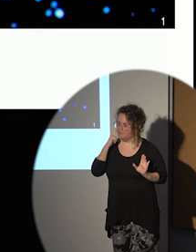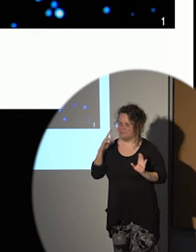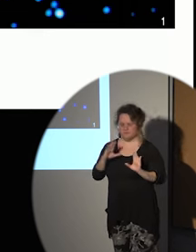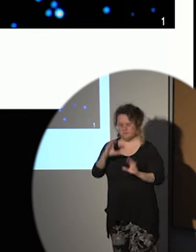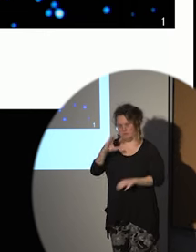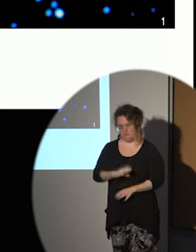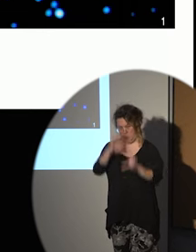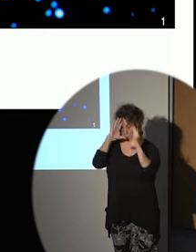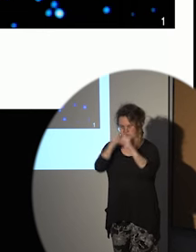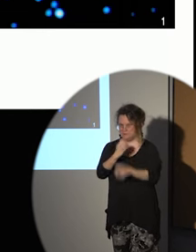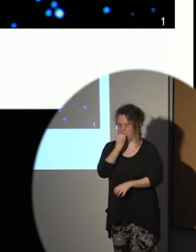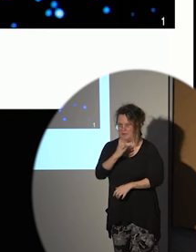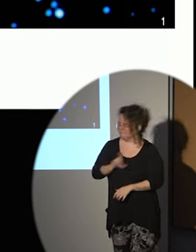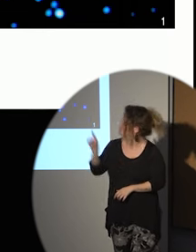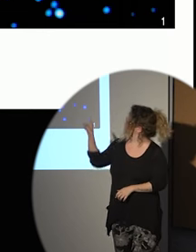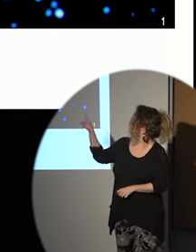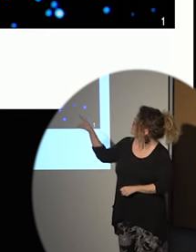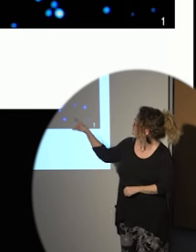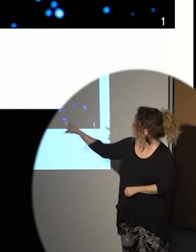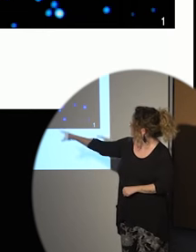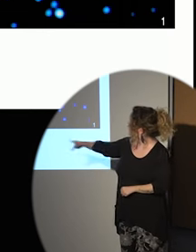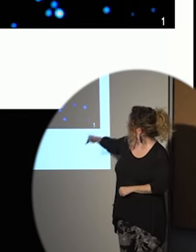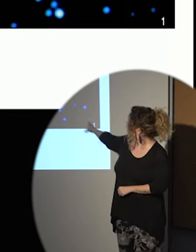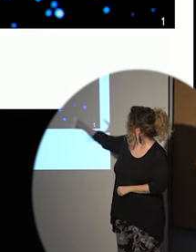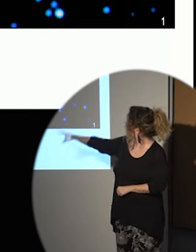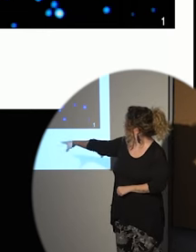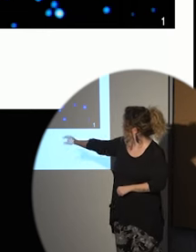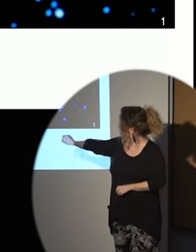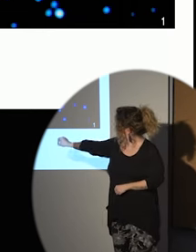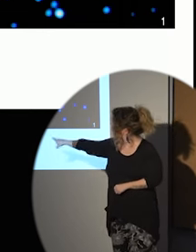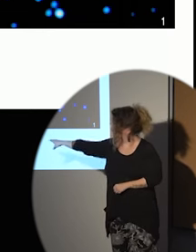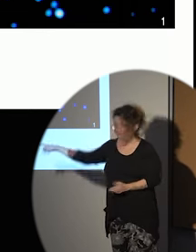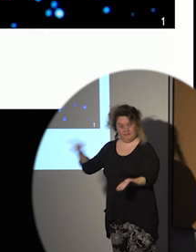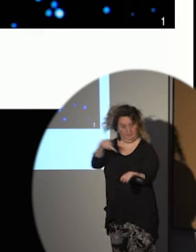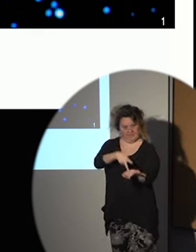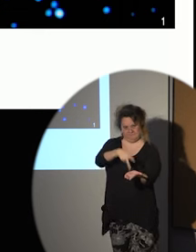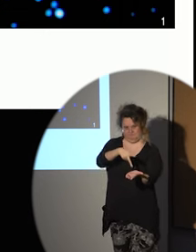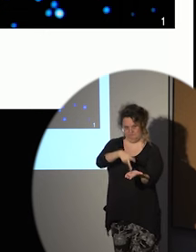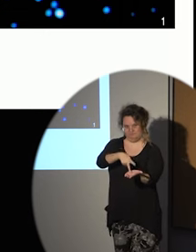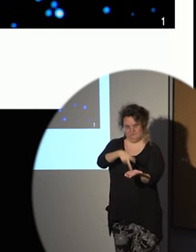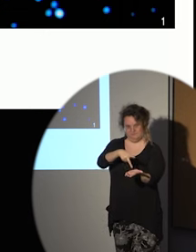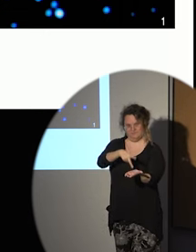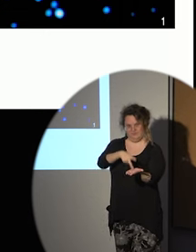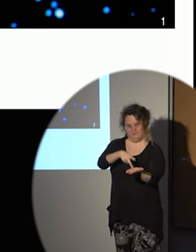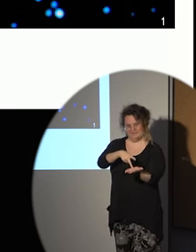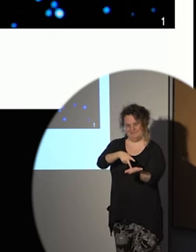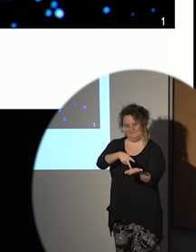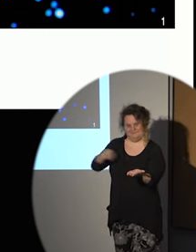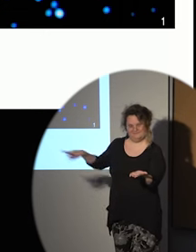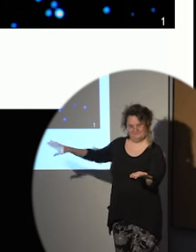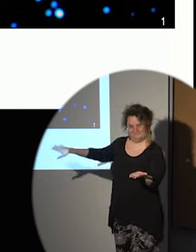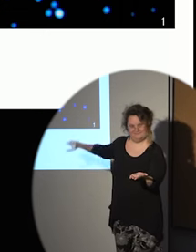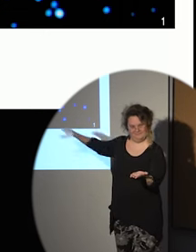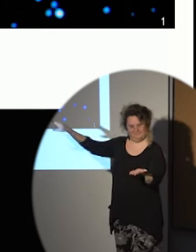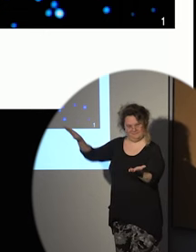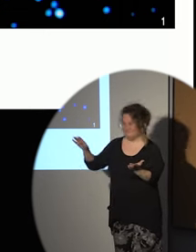le travail qui a été fait justement par des astronomes de l'Observatoire de Paris aussi, utilisant un